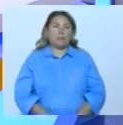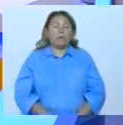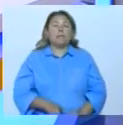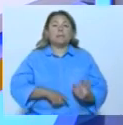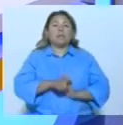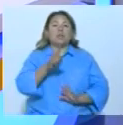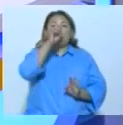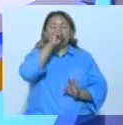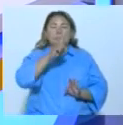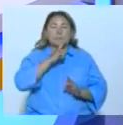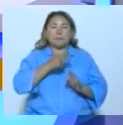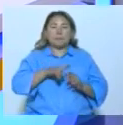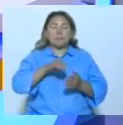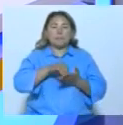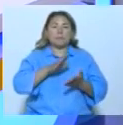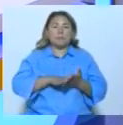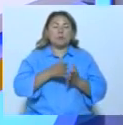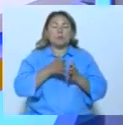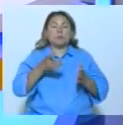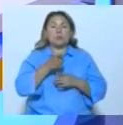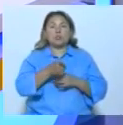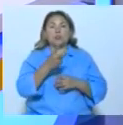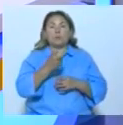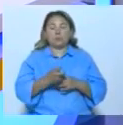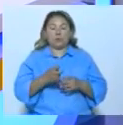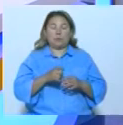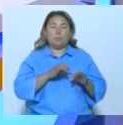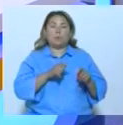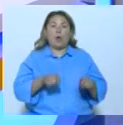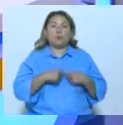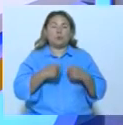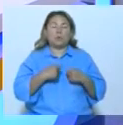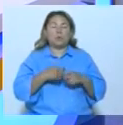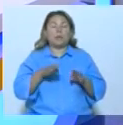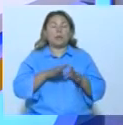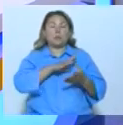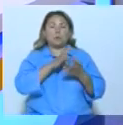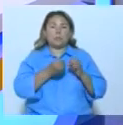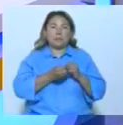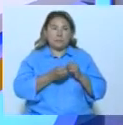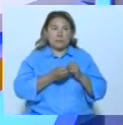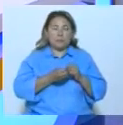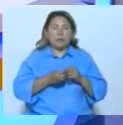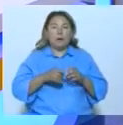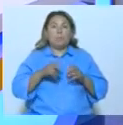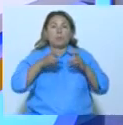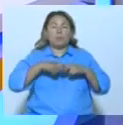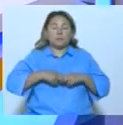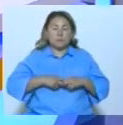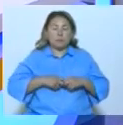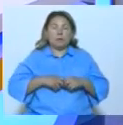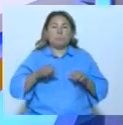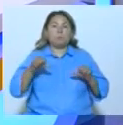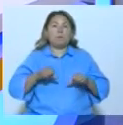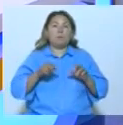С начала месяца в областном центре зафиксировано свыше 1200 административных правонарушений. Таковы результаты оперативно-профилактического мероприятия